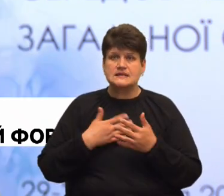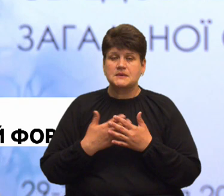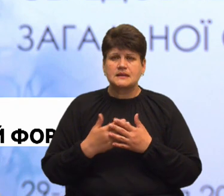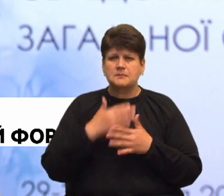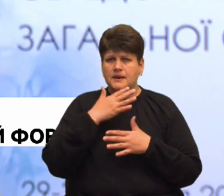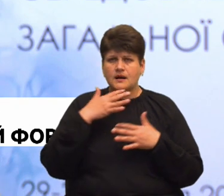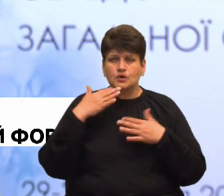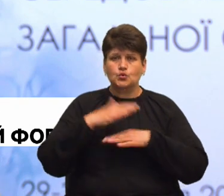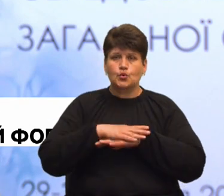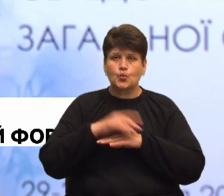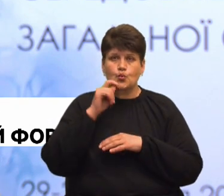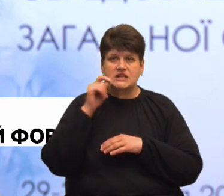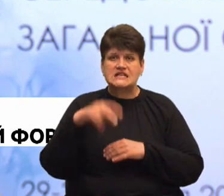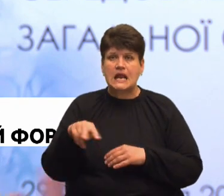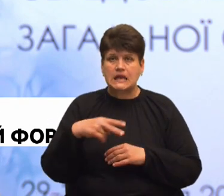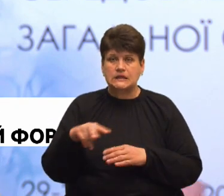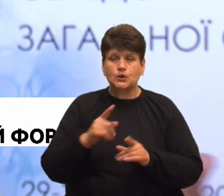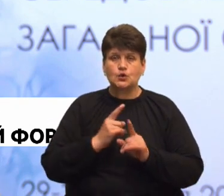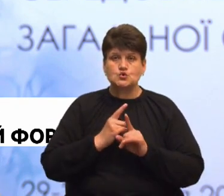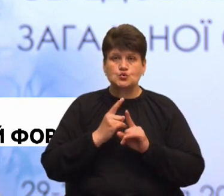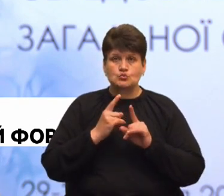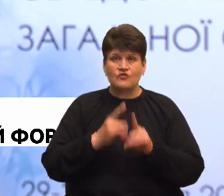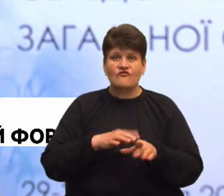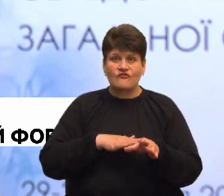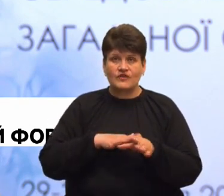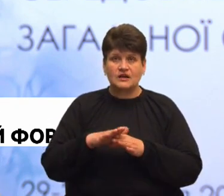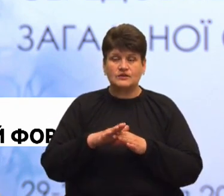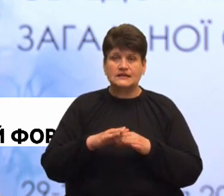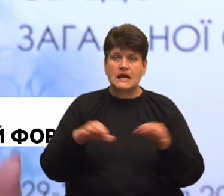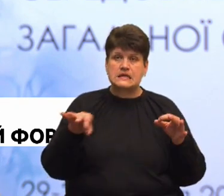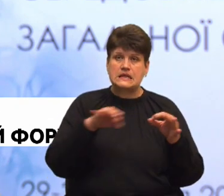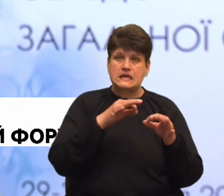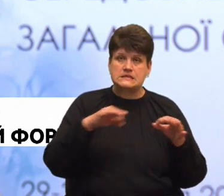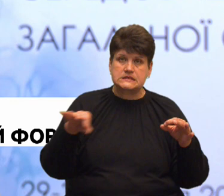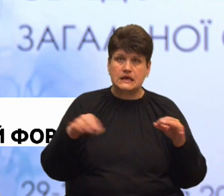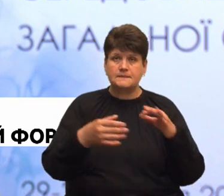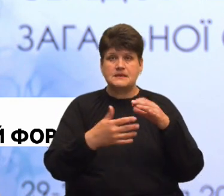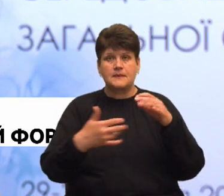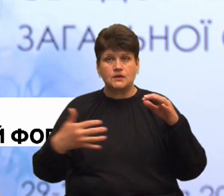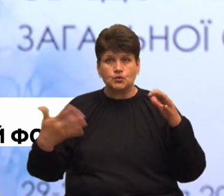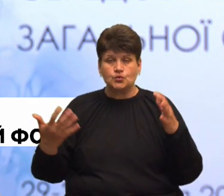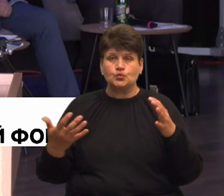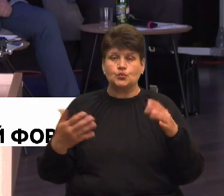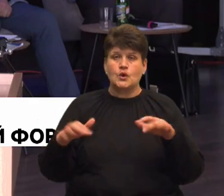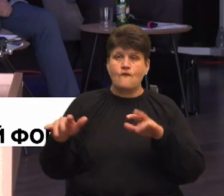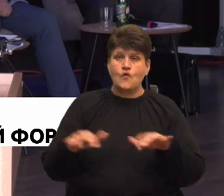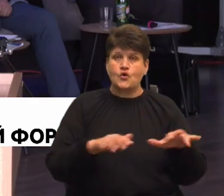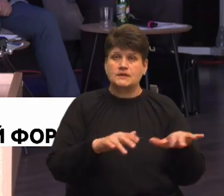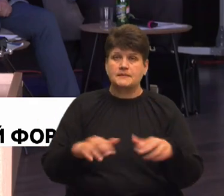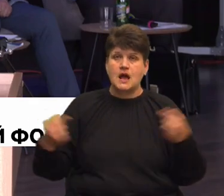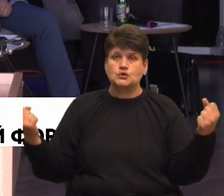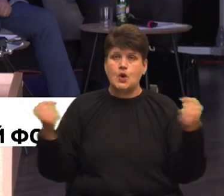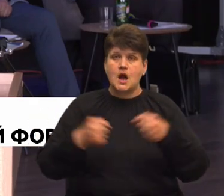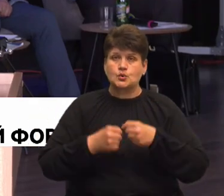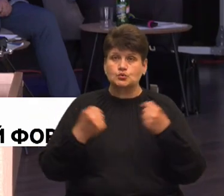української літератури які супроводжуються виконанням на скрипці на бандурі фортепіано акордеоні мистецька